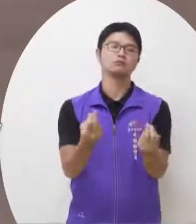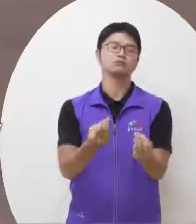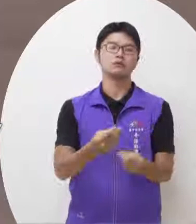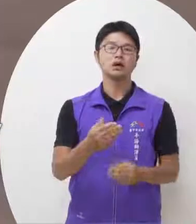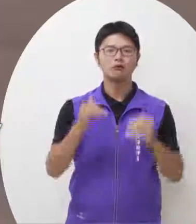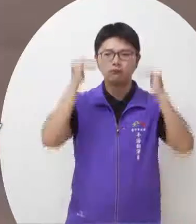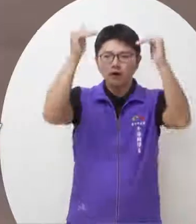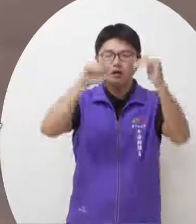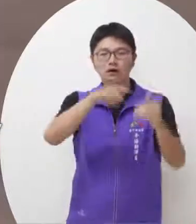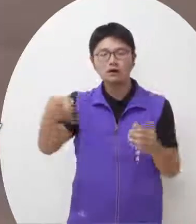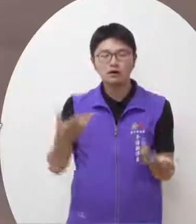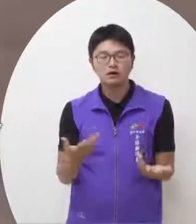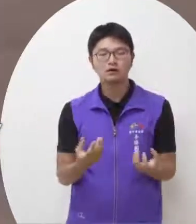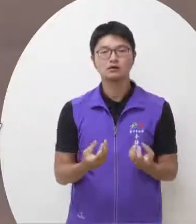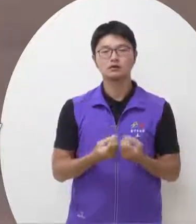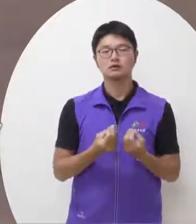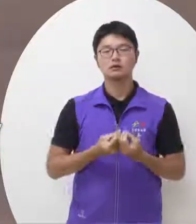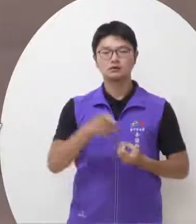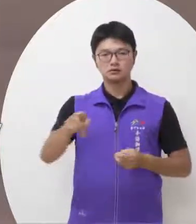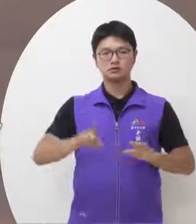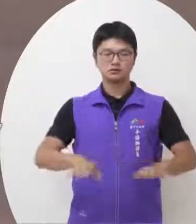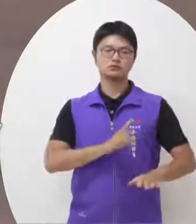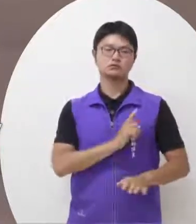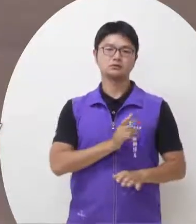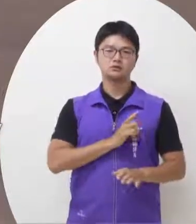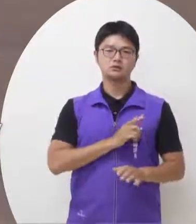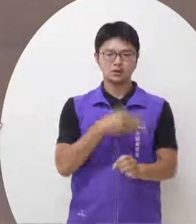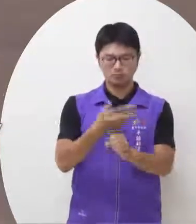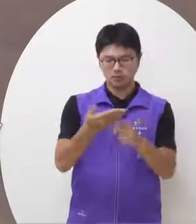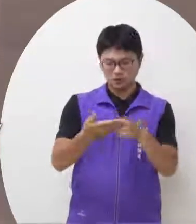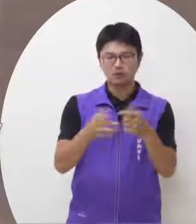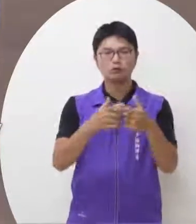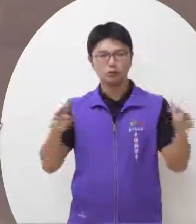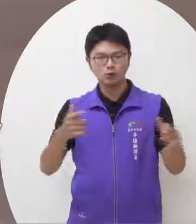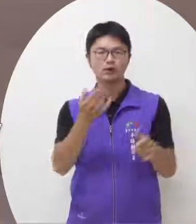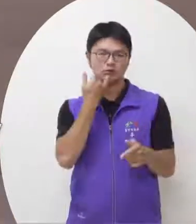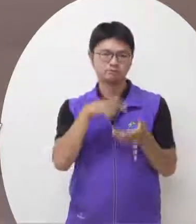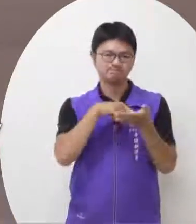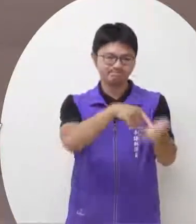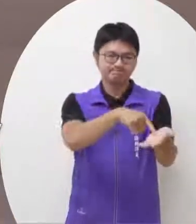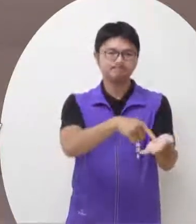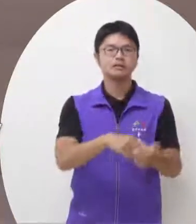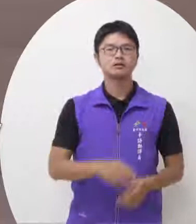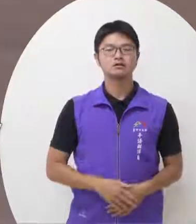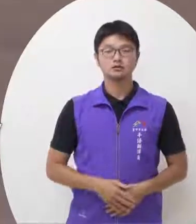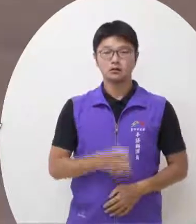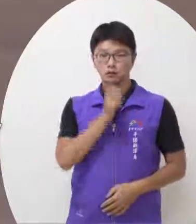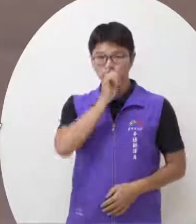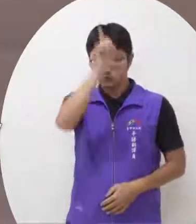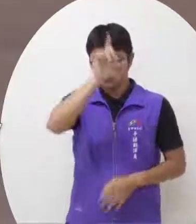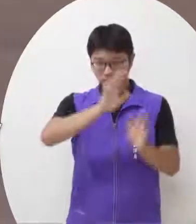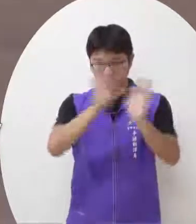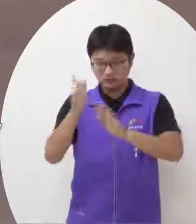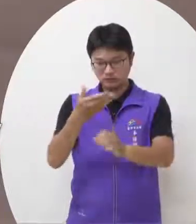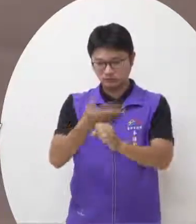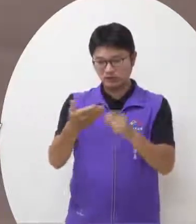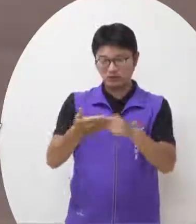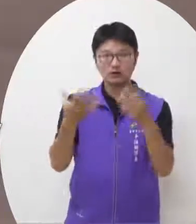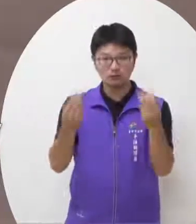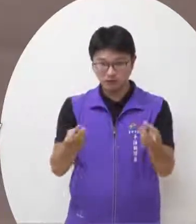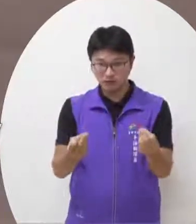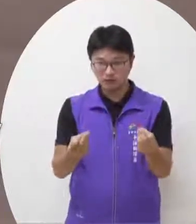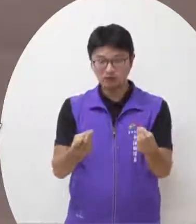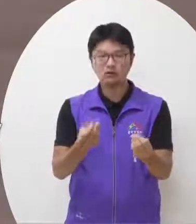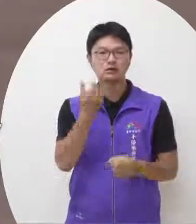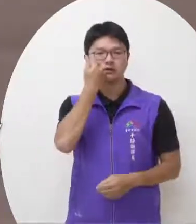你可以用你现在手边任何的卡，交通卡来认定就行了。可是有一种人他是没有卡的，哪一种情